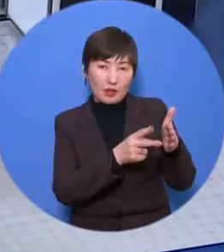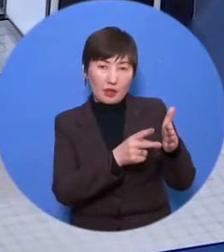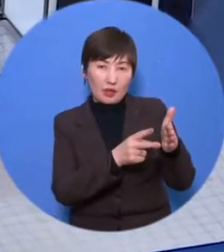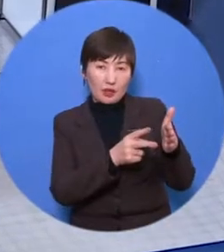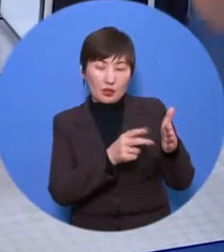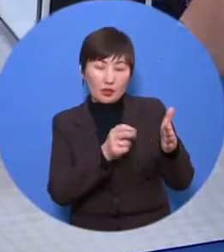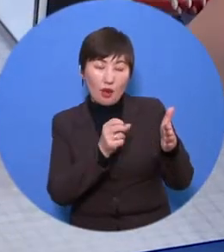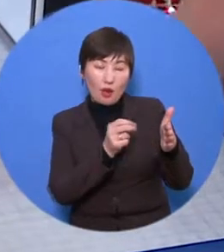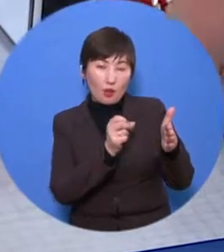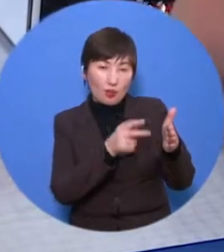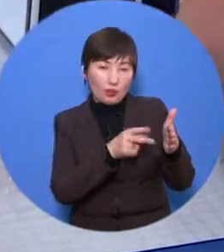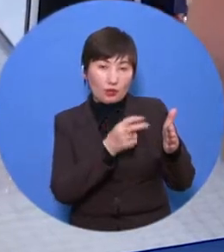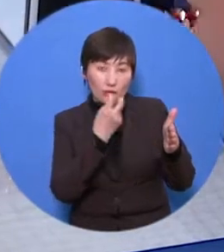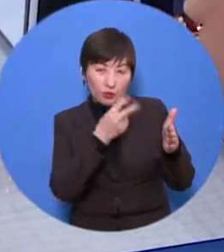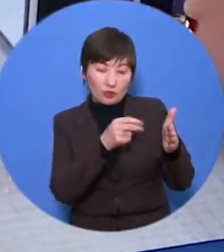гэрлийн цэцэргийг тусгаж үзээлээ.